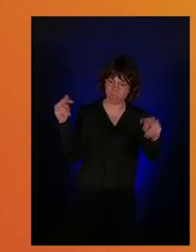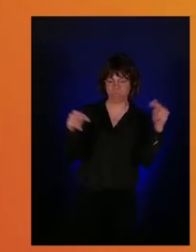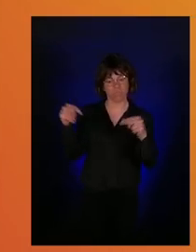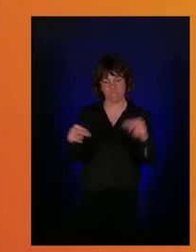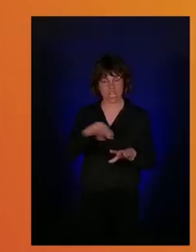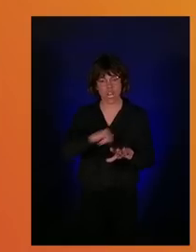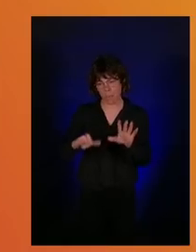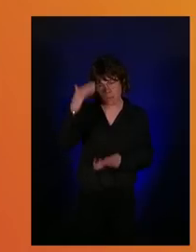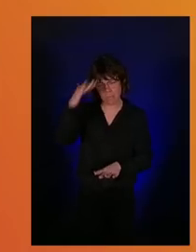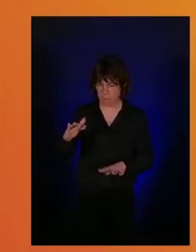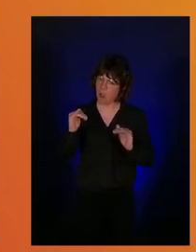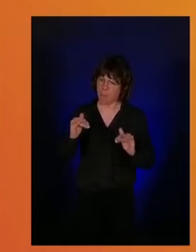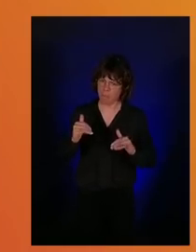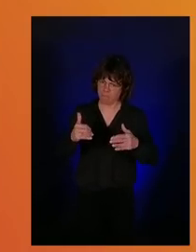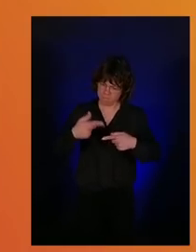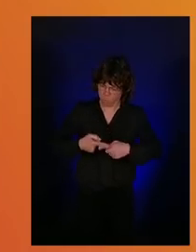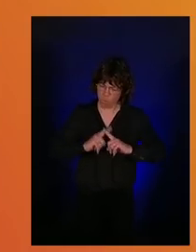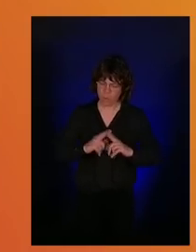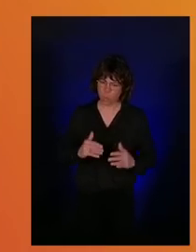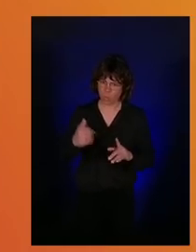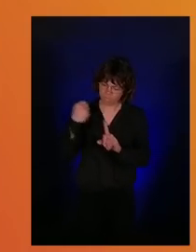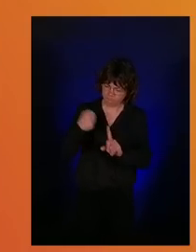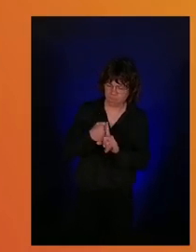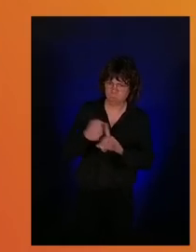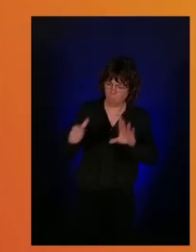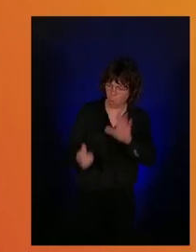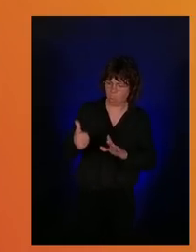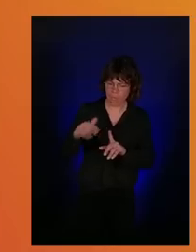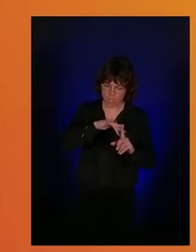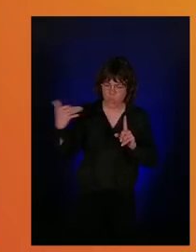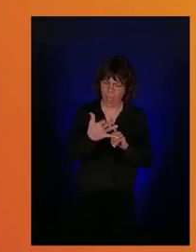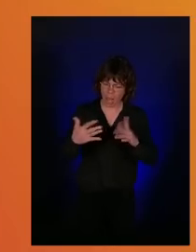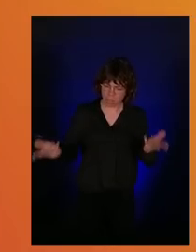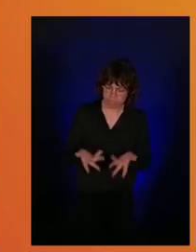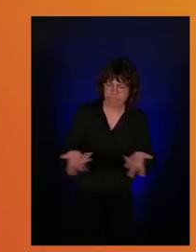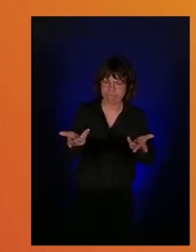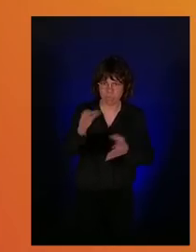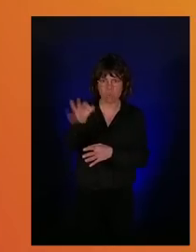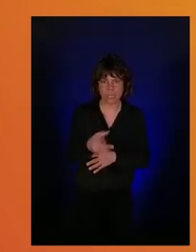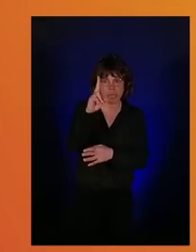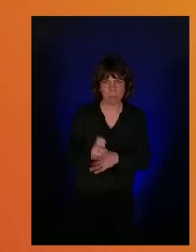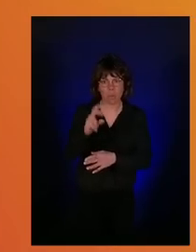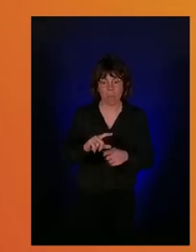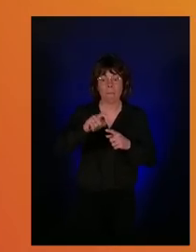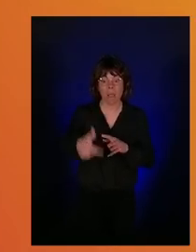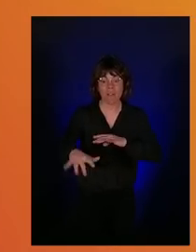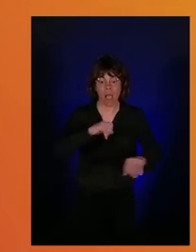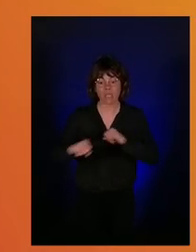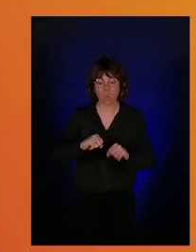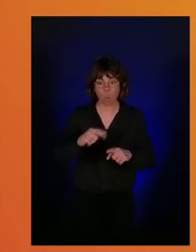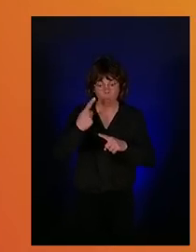nous ne le saurons, mais nous sommes convaincus que ces luttes étaient le prologue à une lutte sociale massive. Mais quelle a été l'action de notre